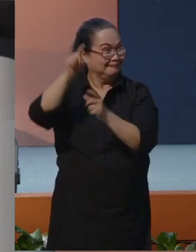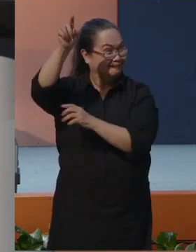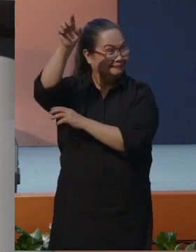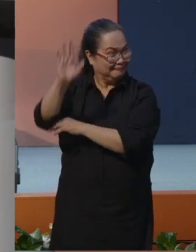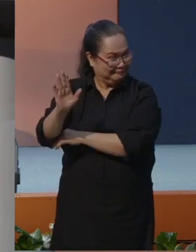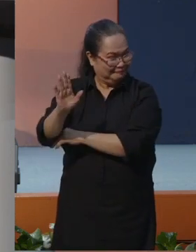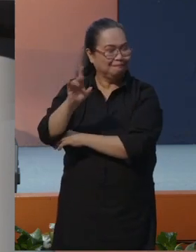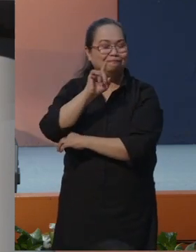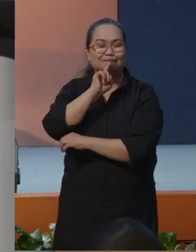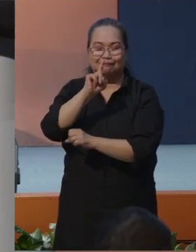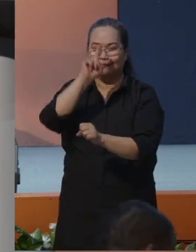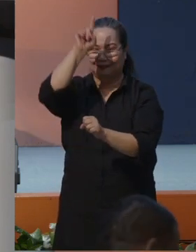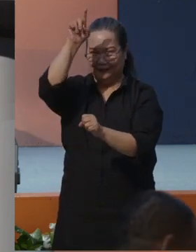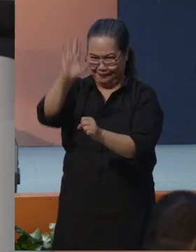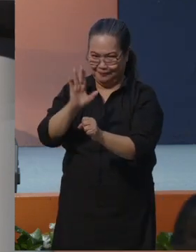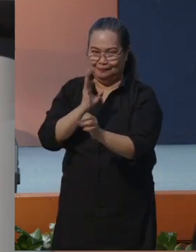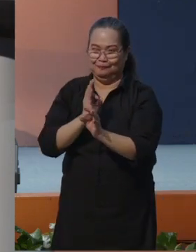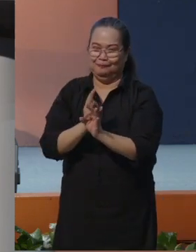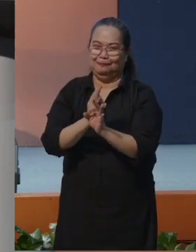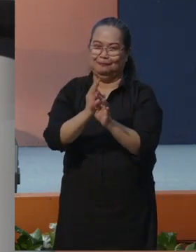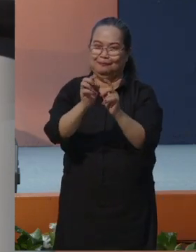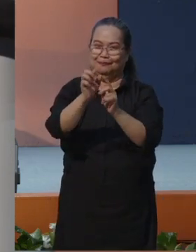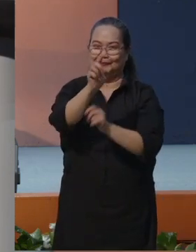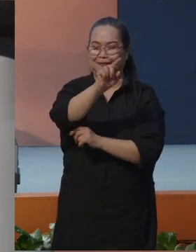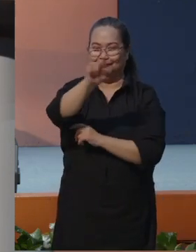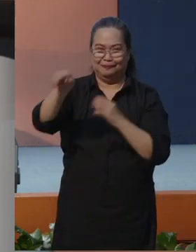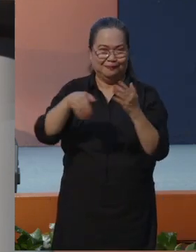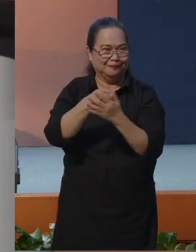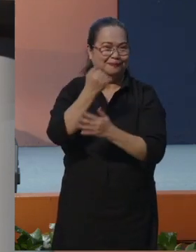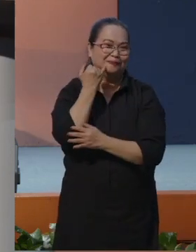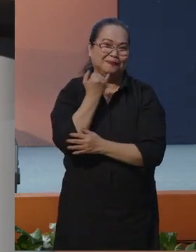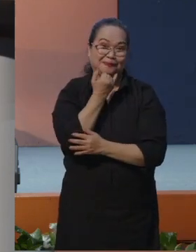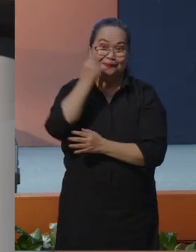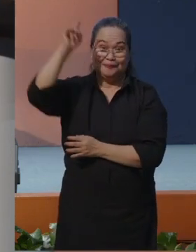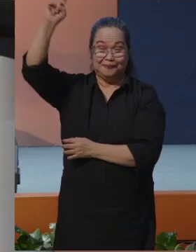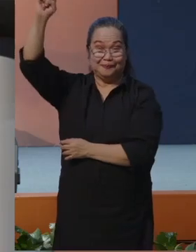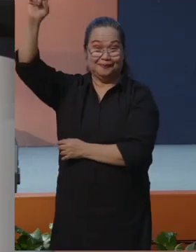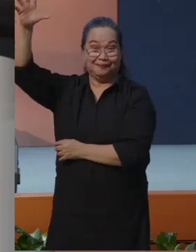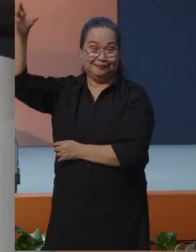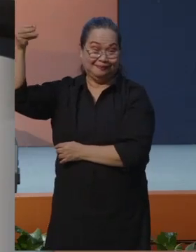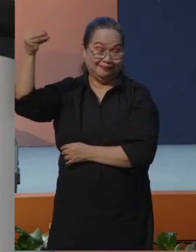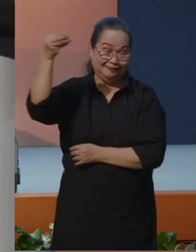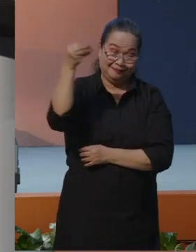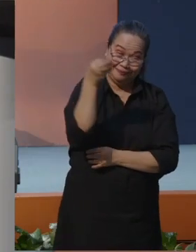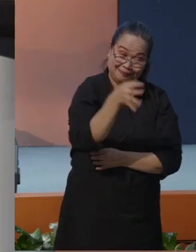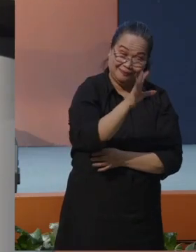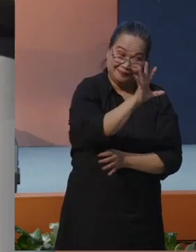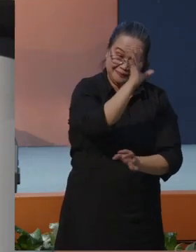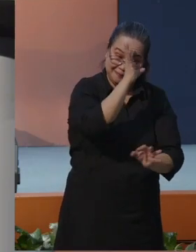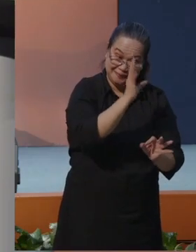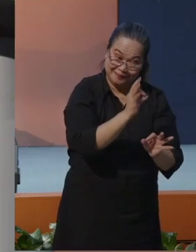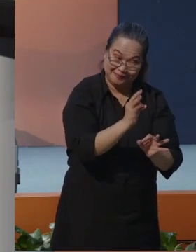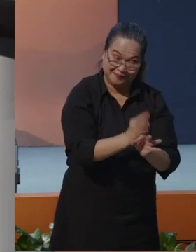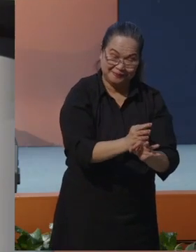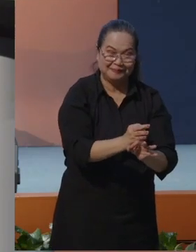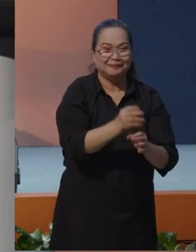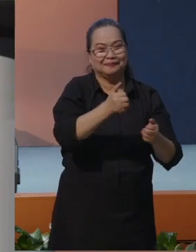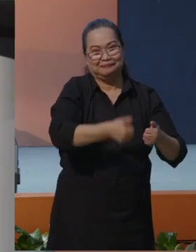naging tapat ang Diyos sa kanila. So, pinarangalan ng Diyos ang kanilang pananampalataya at